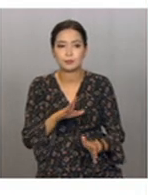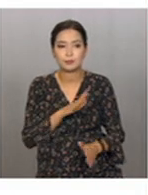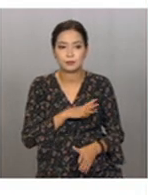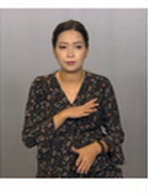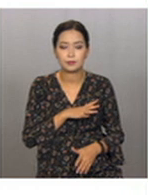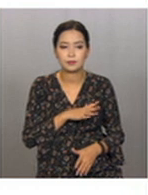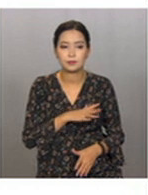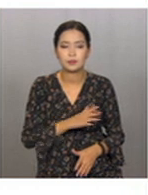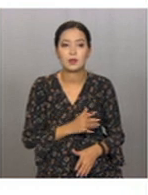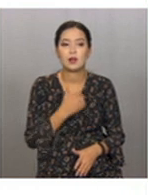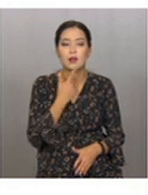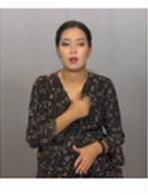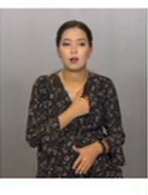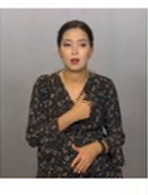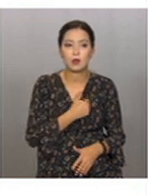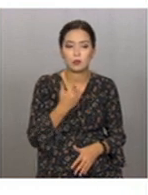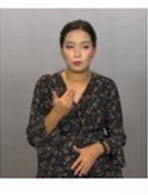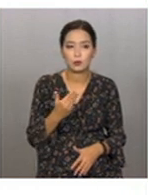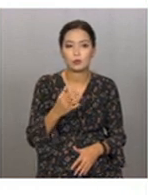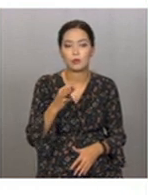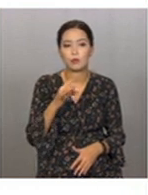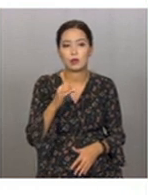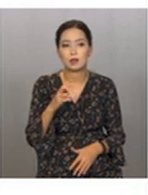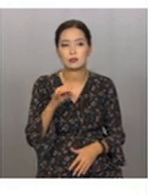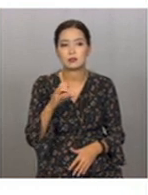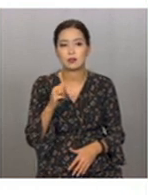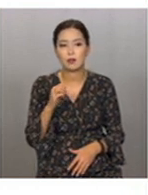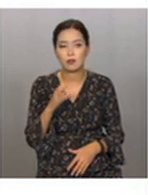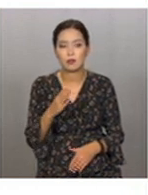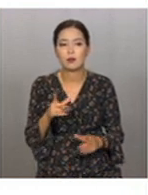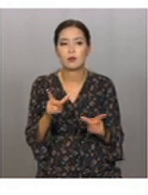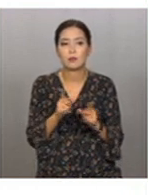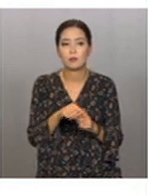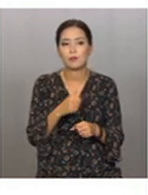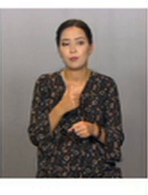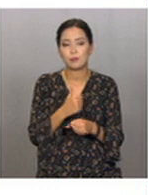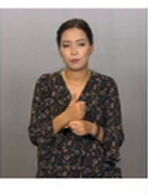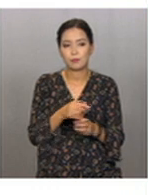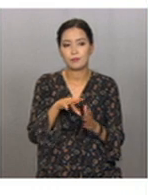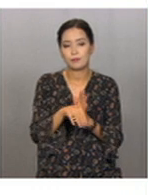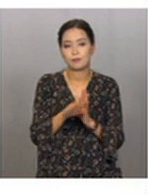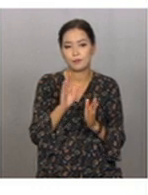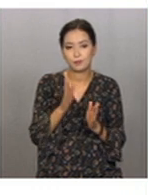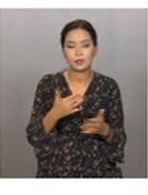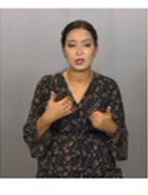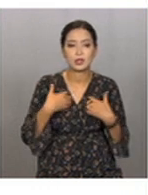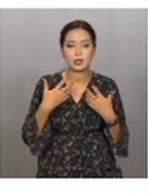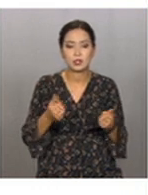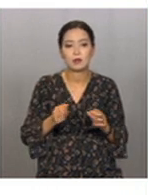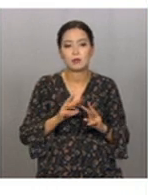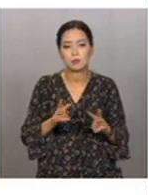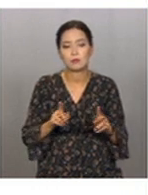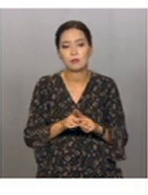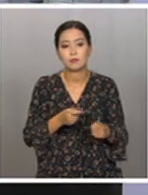Сақыпкерей Арғыншиев пен Ораз Исаев бірлесіп, кеңес үкіметін құруда денсаулық сақтау ревконын